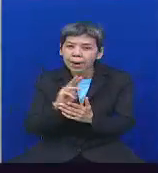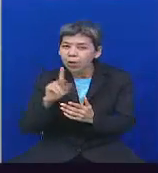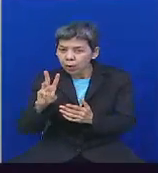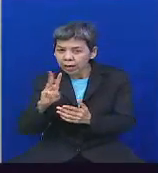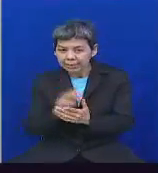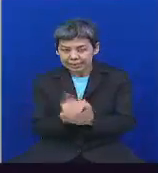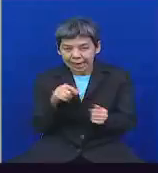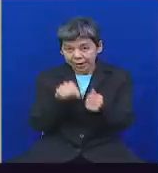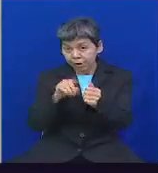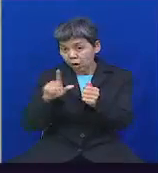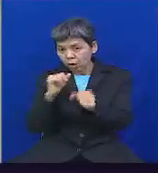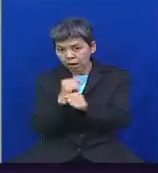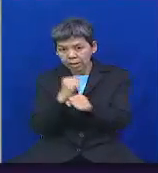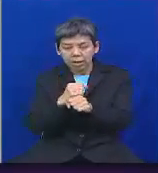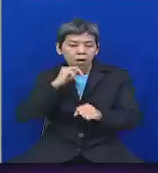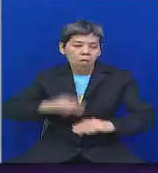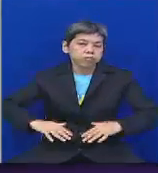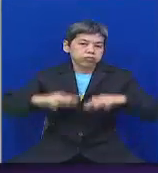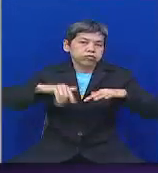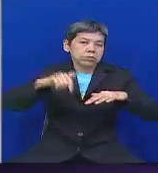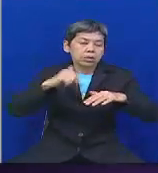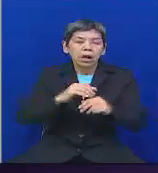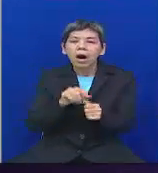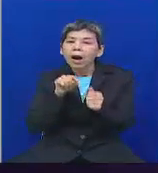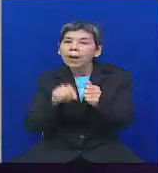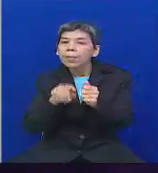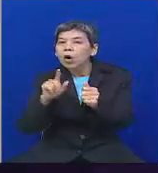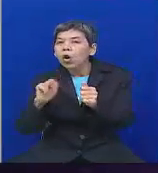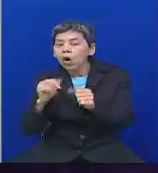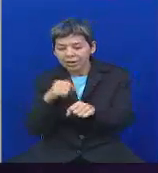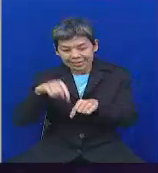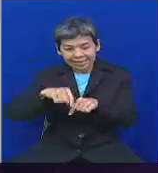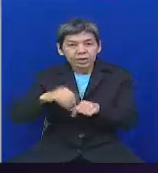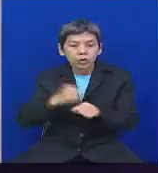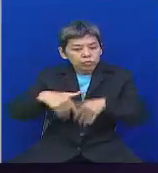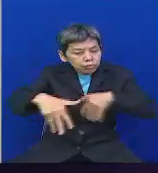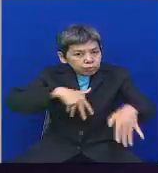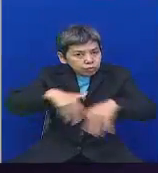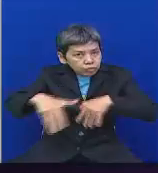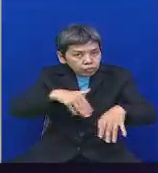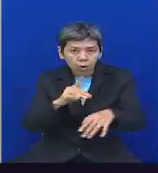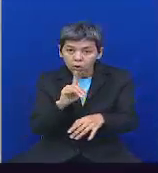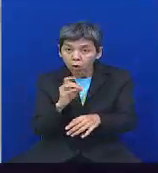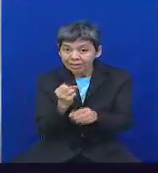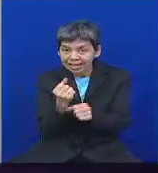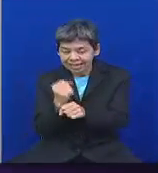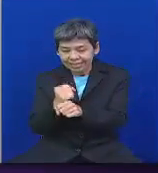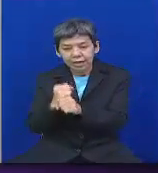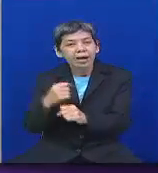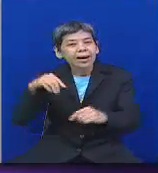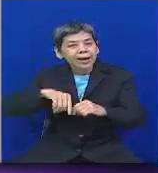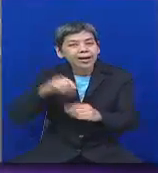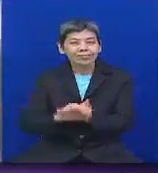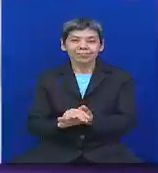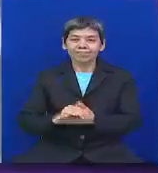องกวางไหลเข้าท่วมพื้นที่เขตเทศบาลตำบลห้วยอ้ออำเภอลองโดยเฉพาะบริเวณชุมชนบ้านดอนทรายและบริเวณอนุสาวรีย์เจ้า